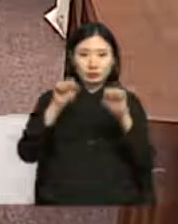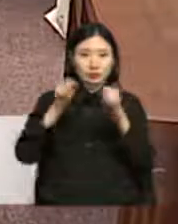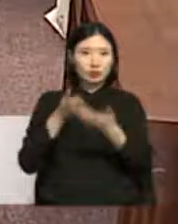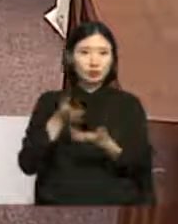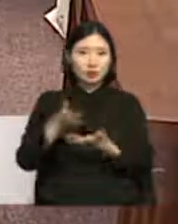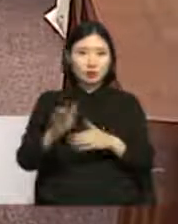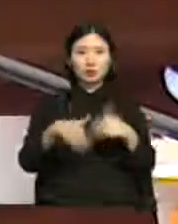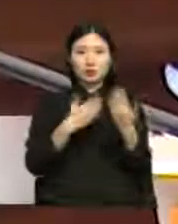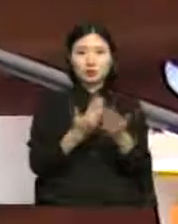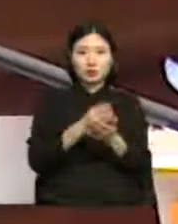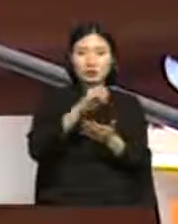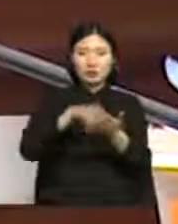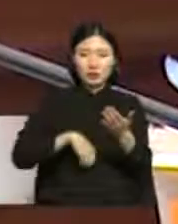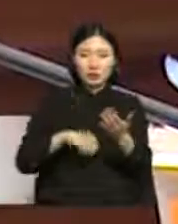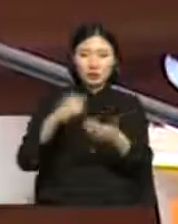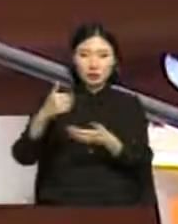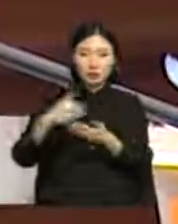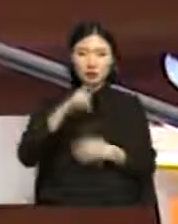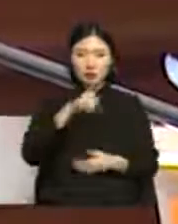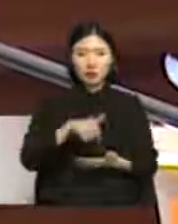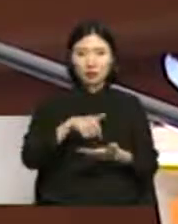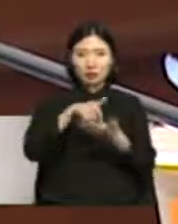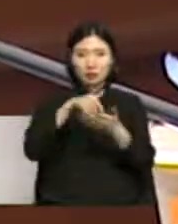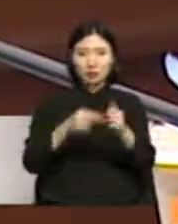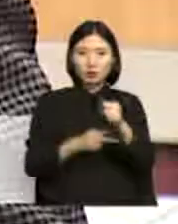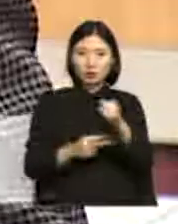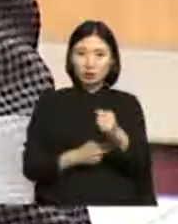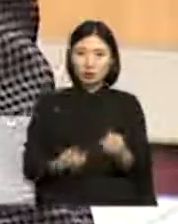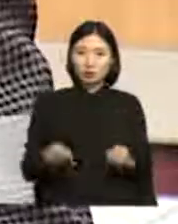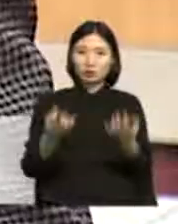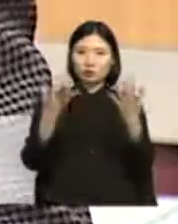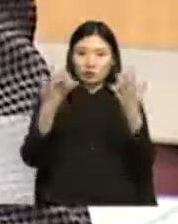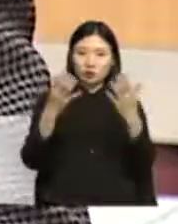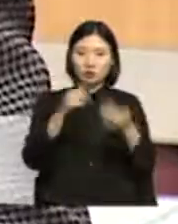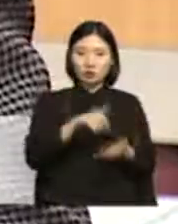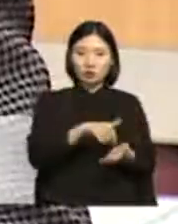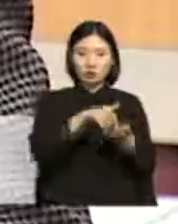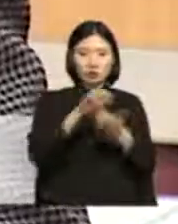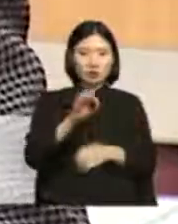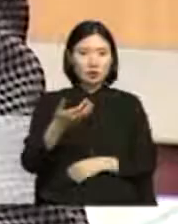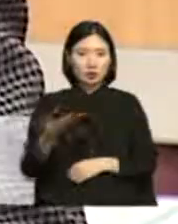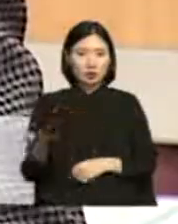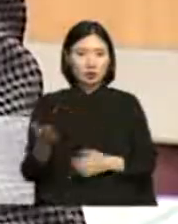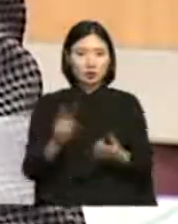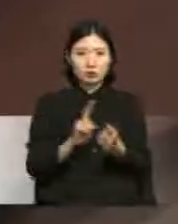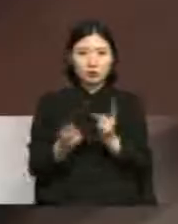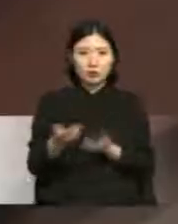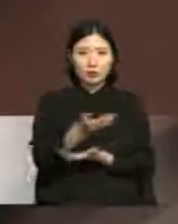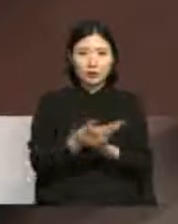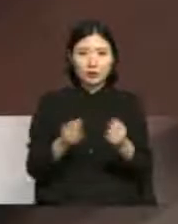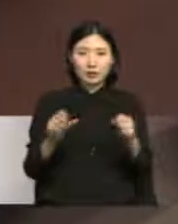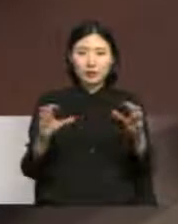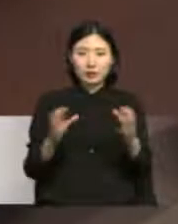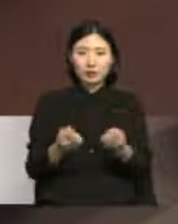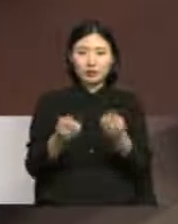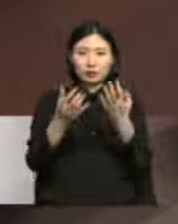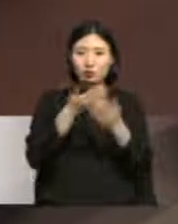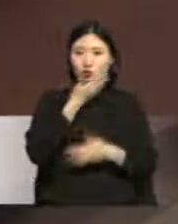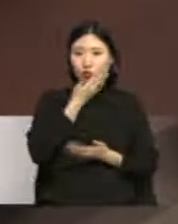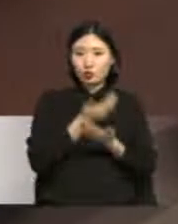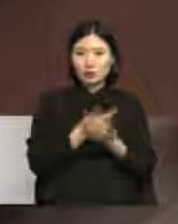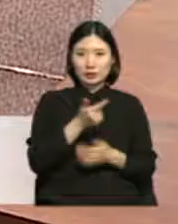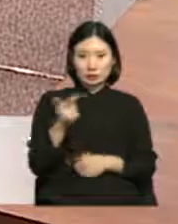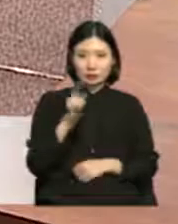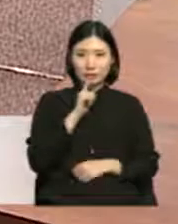경우 전액 삭감 의견이 나온 광진교 페스티벌은 광진구 와 광동 구 간 교류협력 행사로 중요성이 크다 는